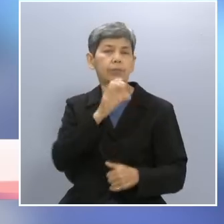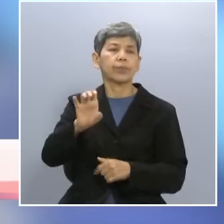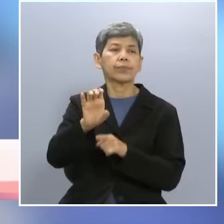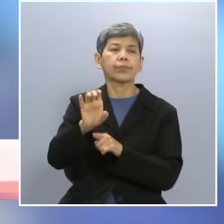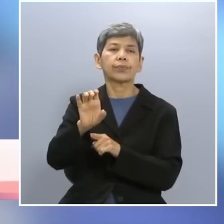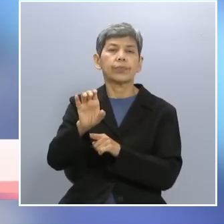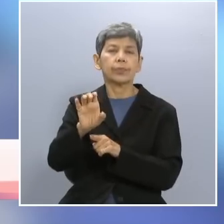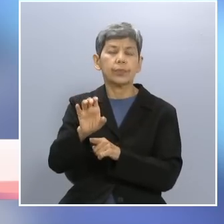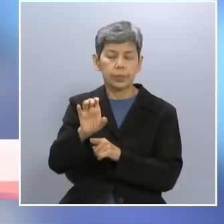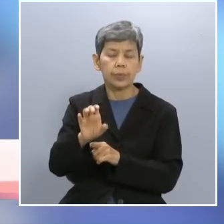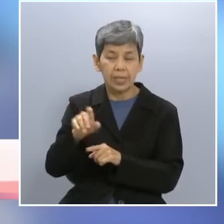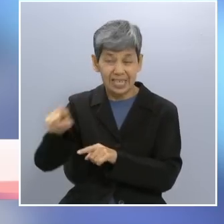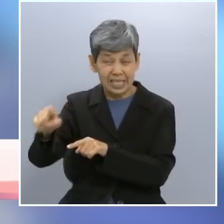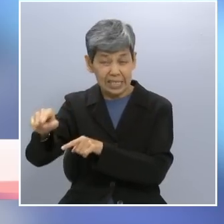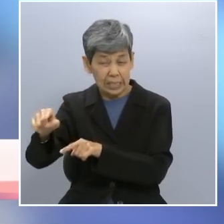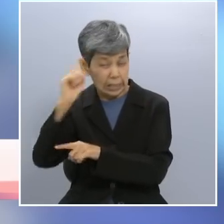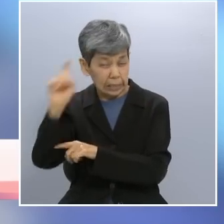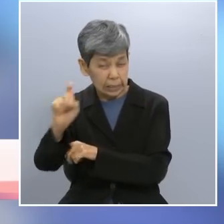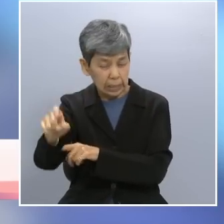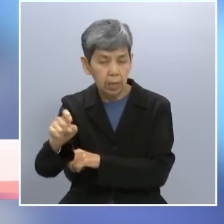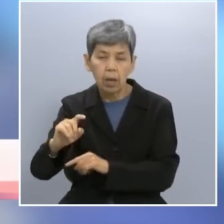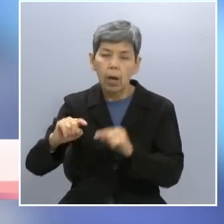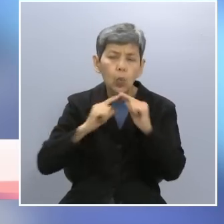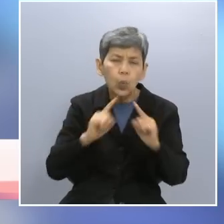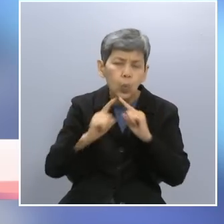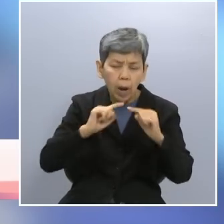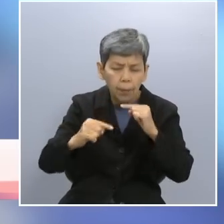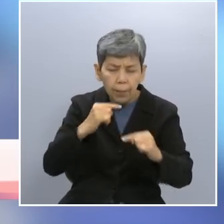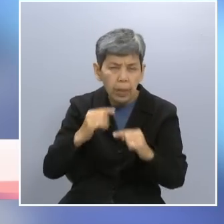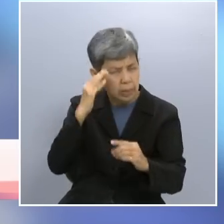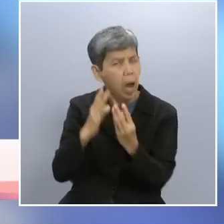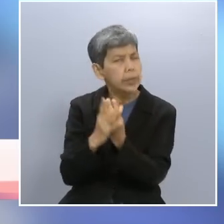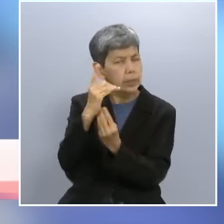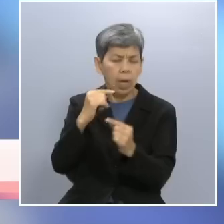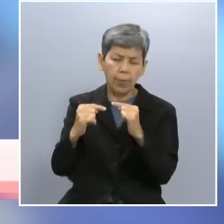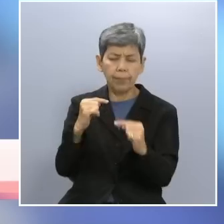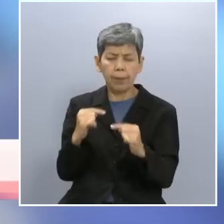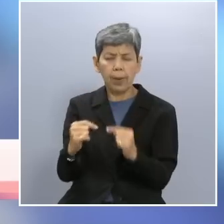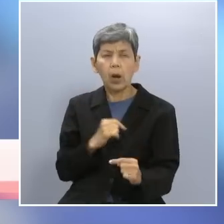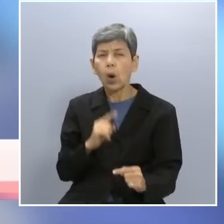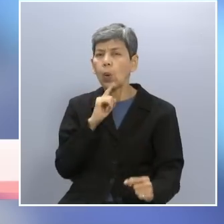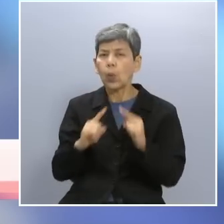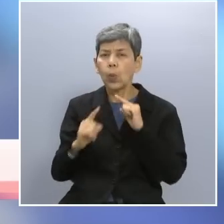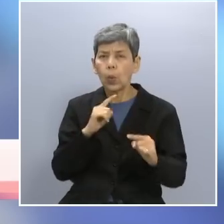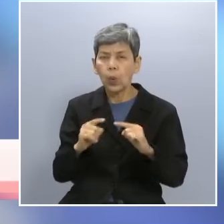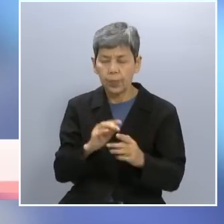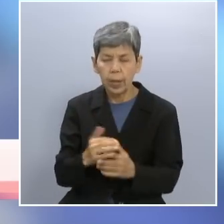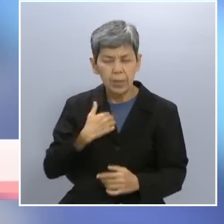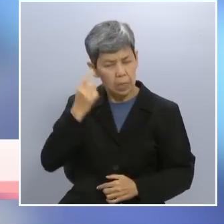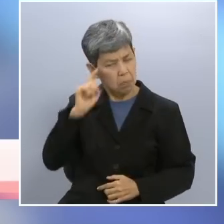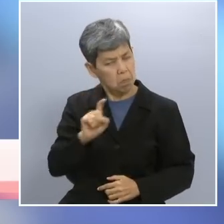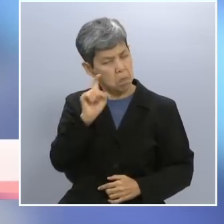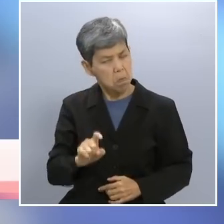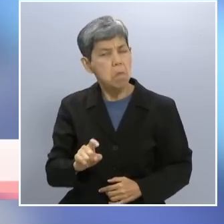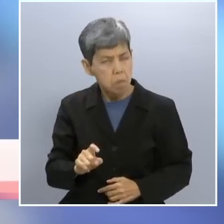บบนี้แล้วผู้ต้องสงสัยก็เนี่ยมีการโพสต์คุยนี่คือน่าจะ1สัปดาห์นะ ค่ะ เนี่ยนะฮะ มีการตั้งข้อสังเกตด้วย